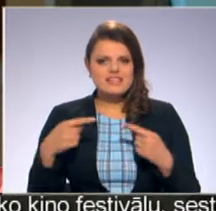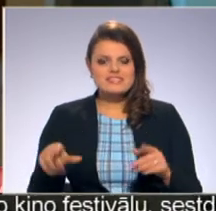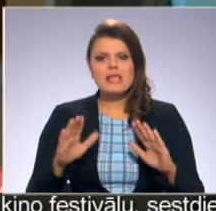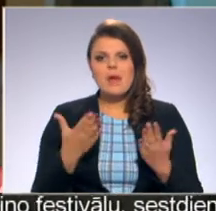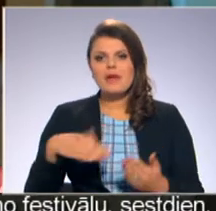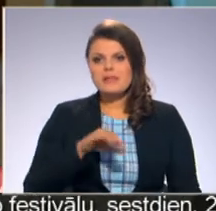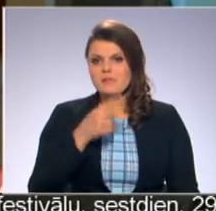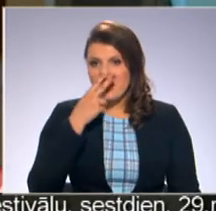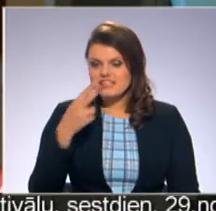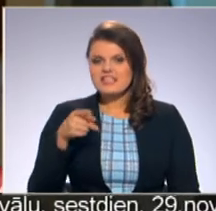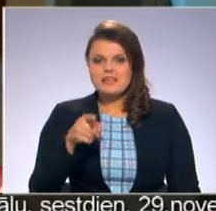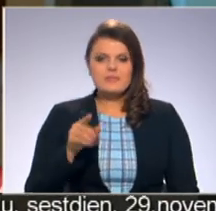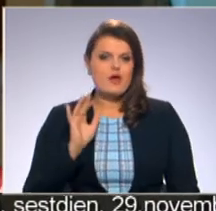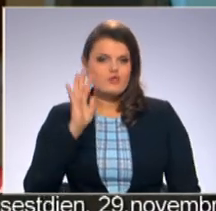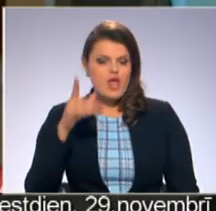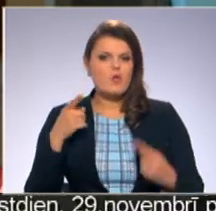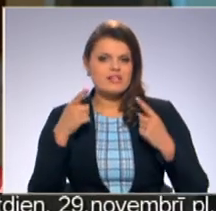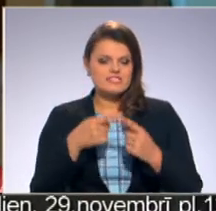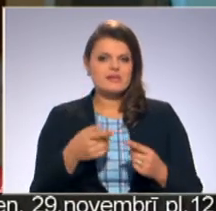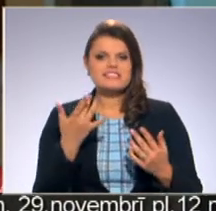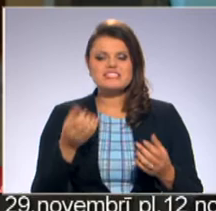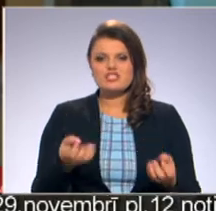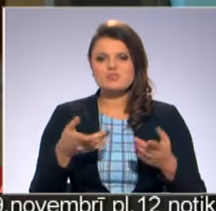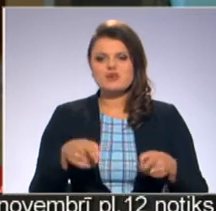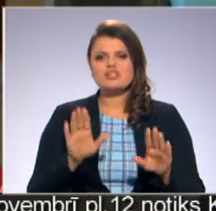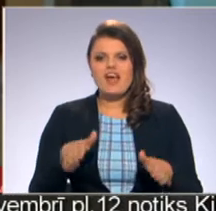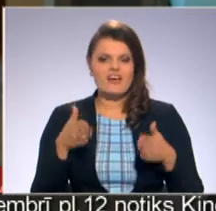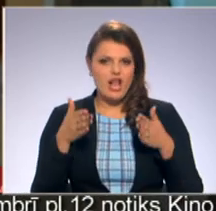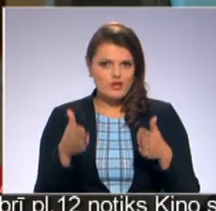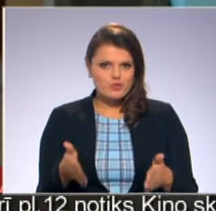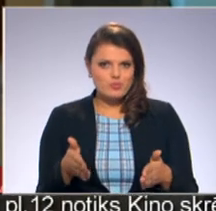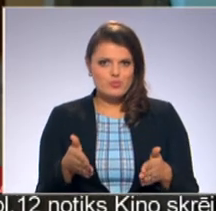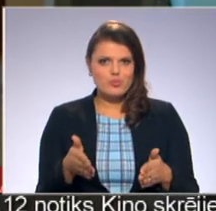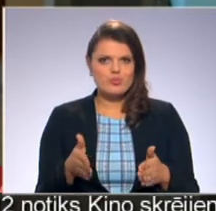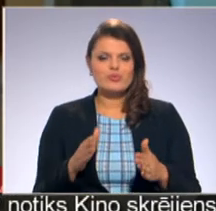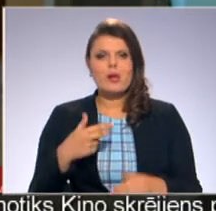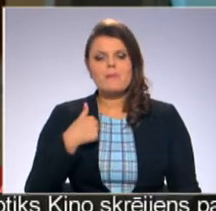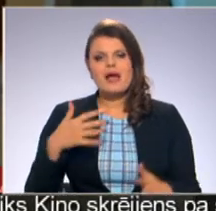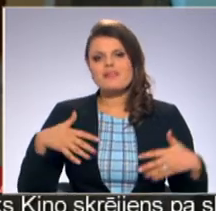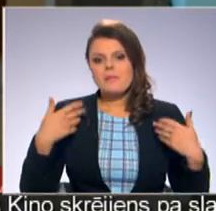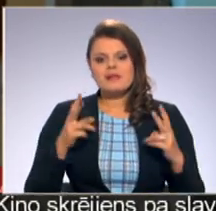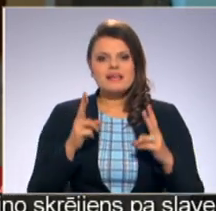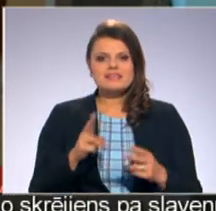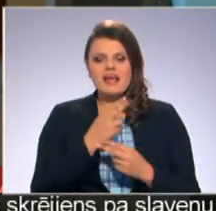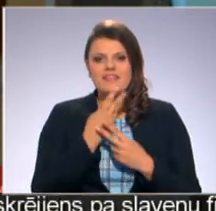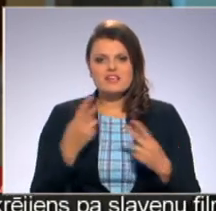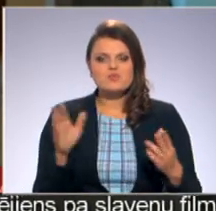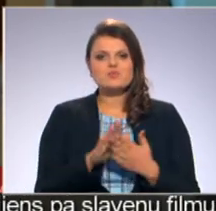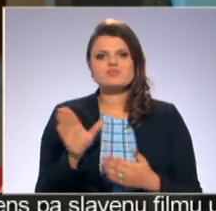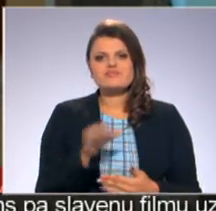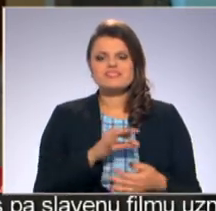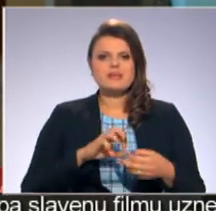redzam tādu nākotnes perspektīvu, cik spoži tā varētu būt. Man prieks, ka neskatoties uz